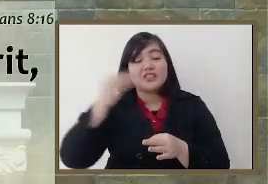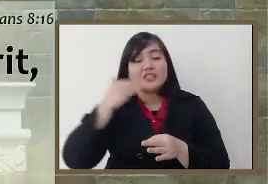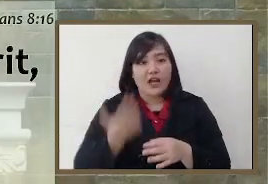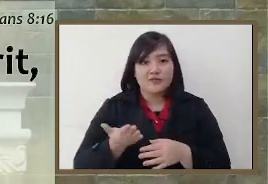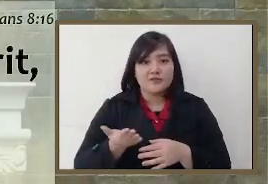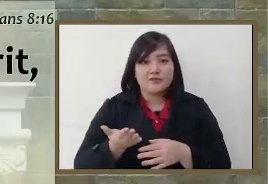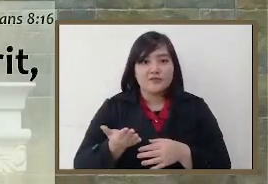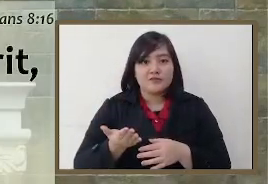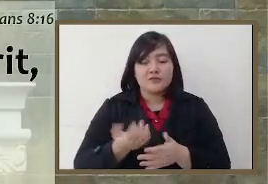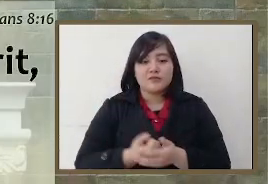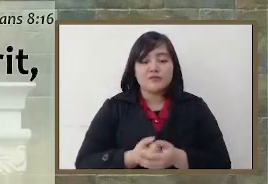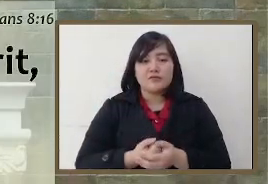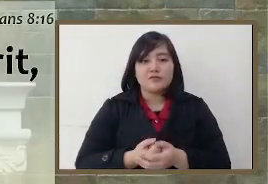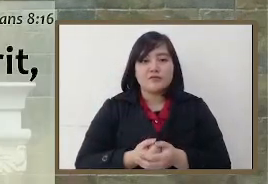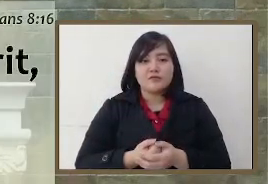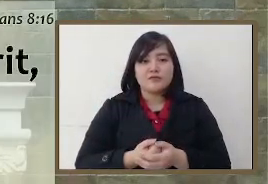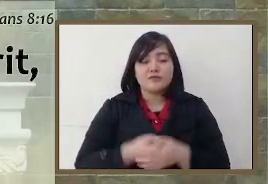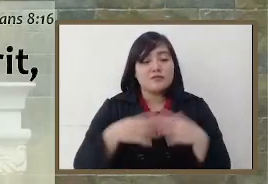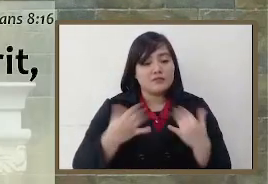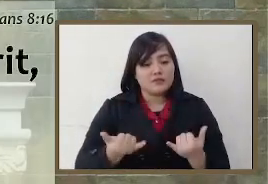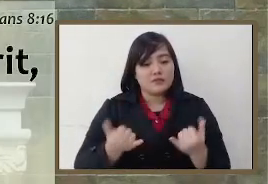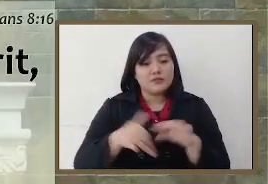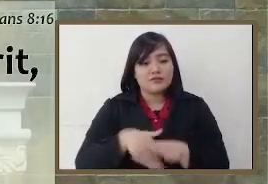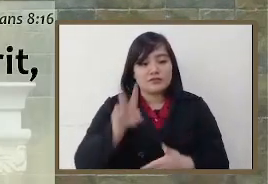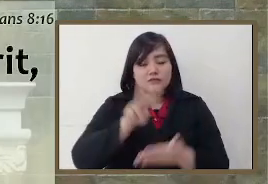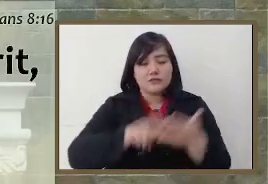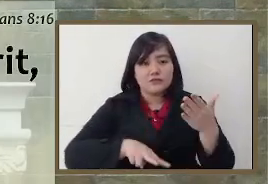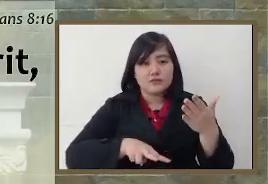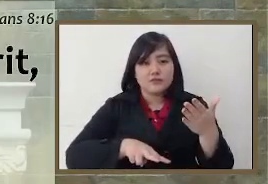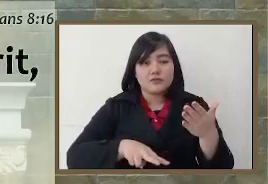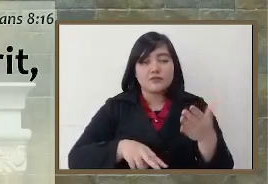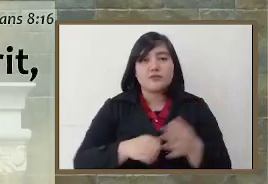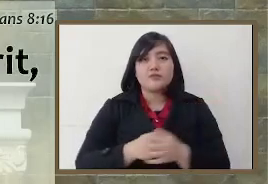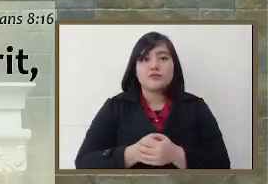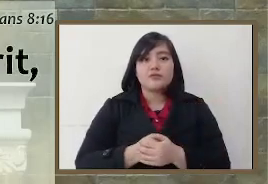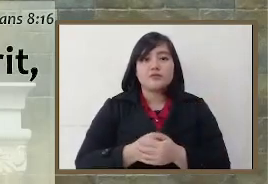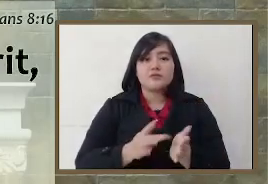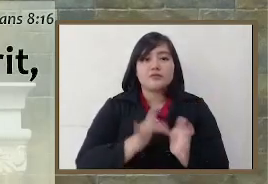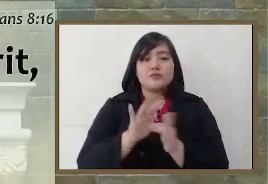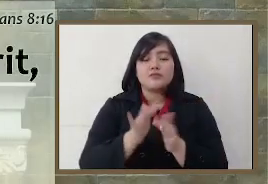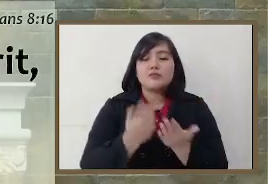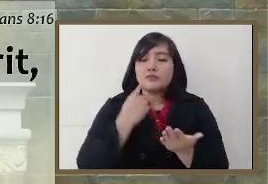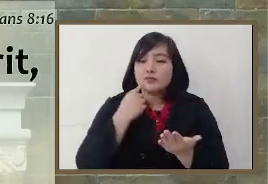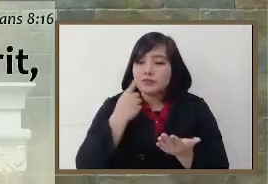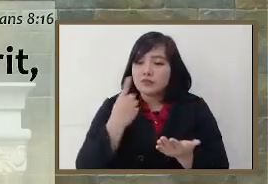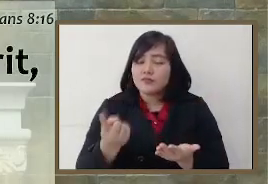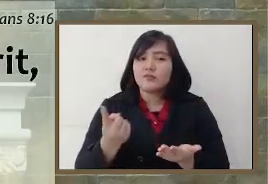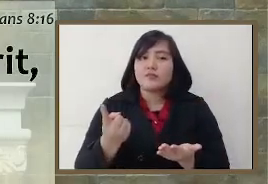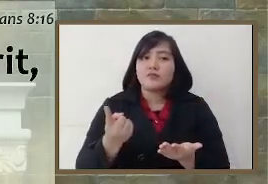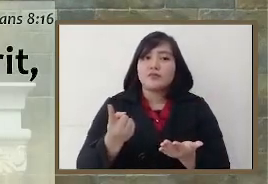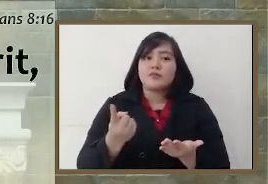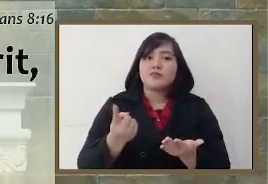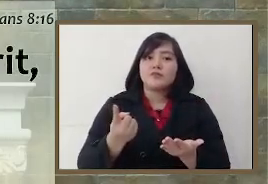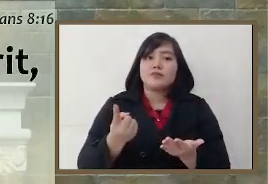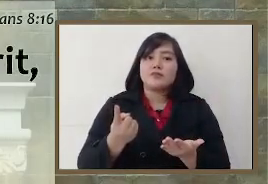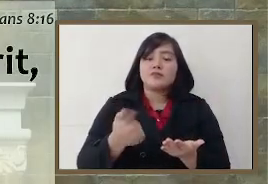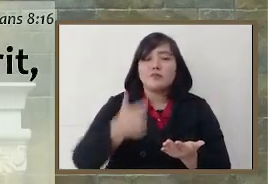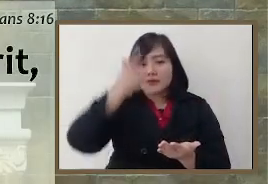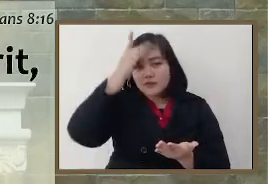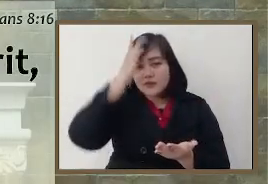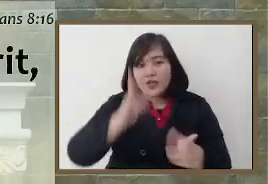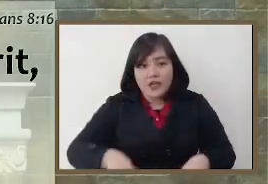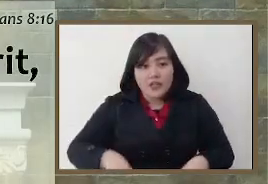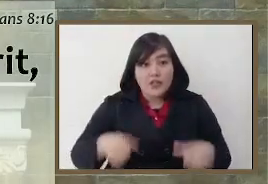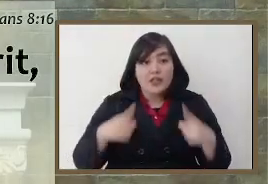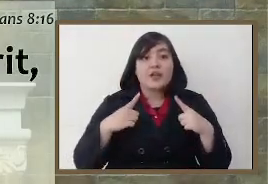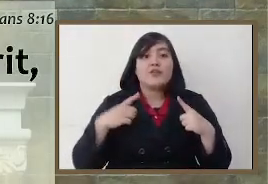kapatid. Sinasabi ng Biblia that the Spirit of God quickened, God quickened our spirit, binuhay